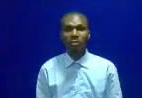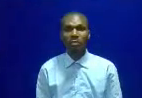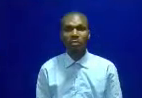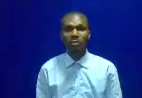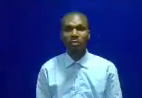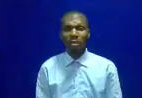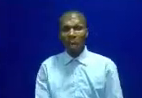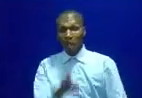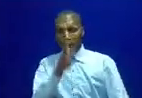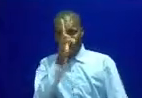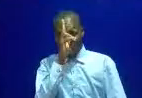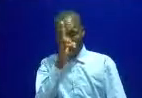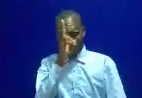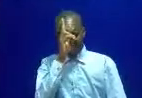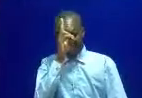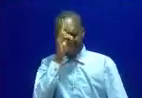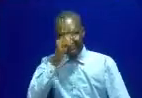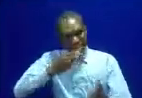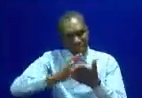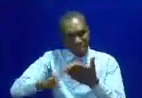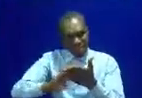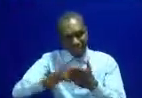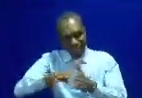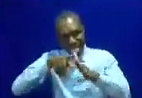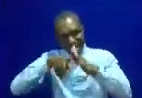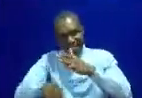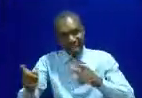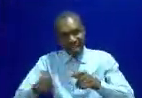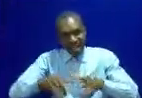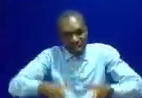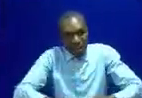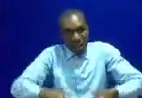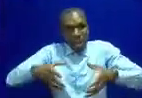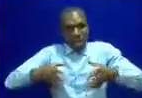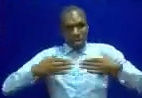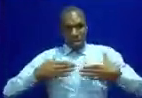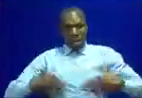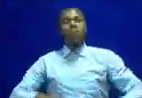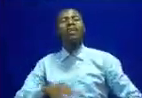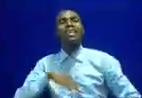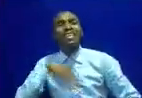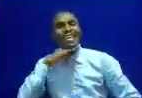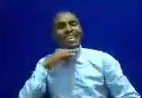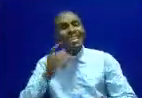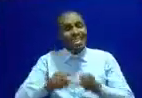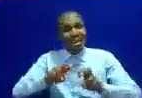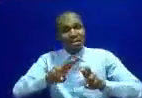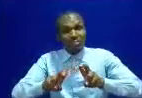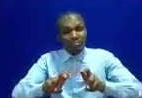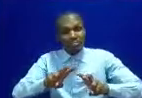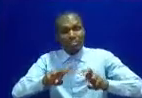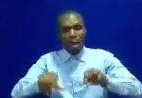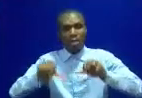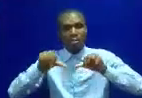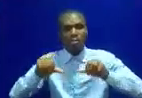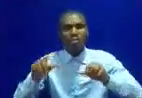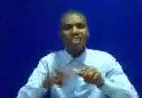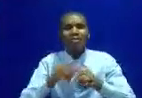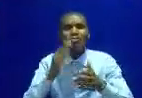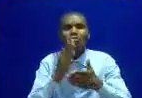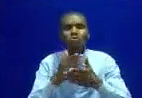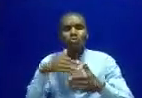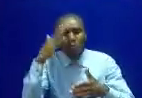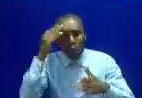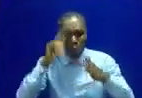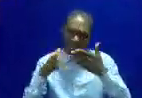abanya nyimbo mbaikirana ensemeyo na kobogoria omuberoye asebono obotukibogenrete elinde kumanya obwene